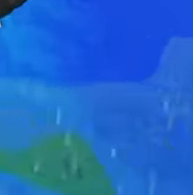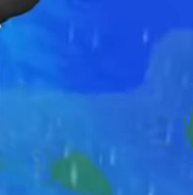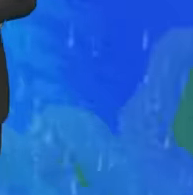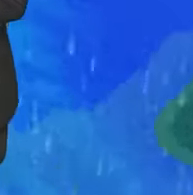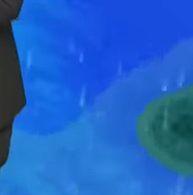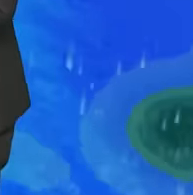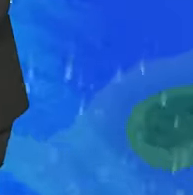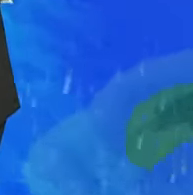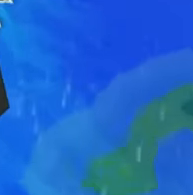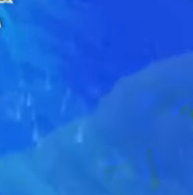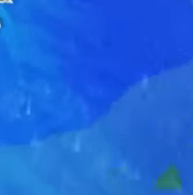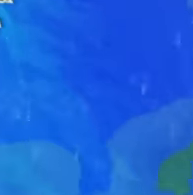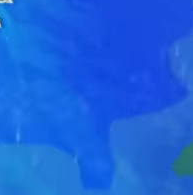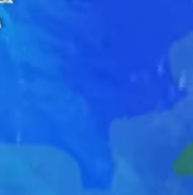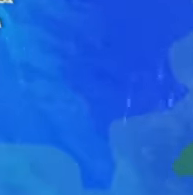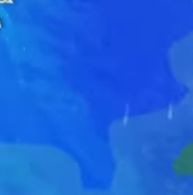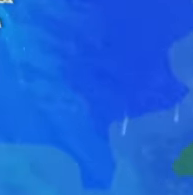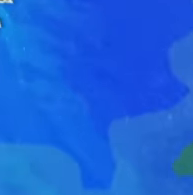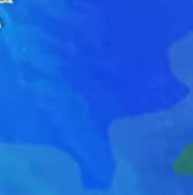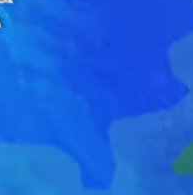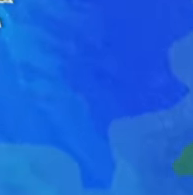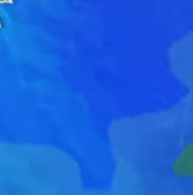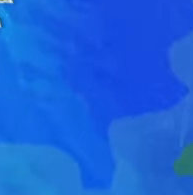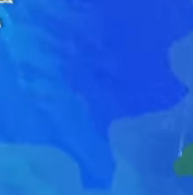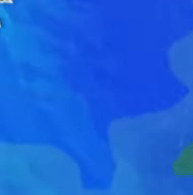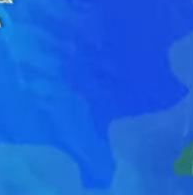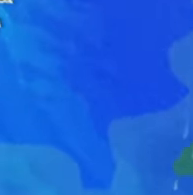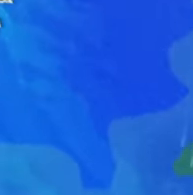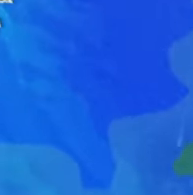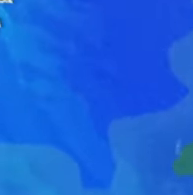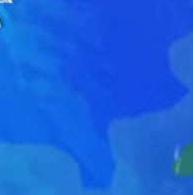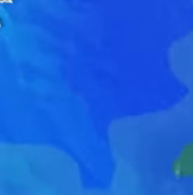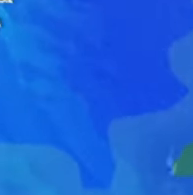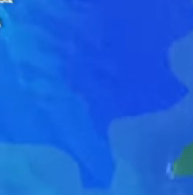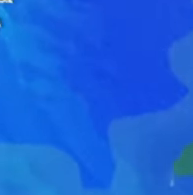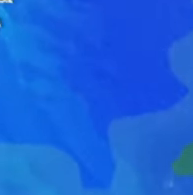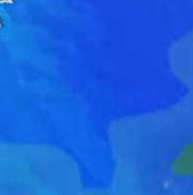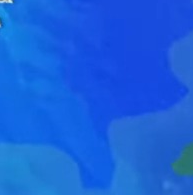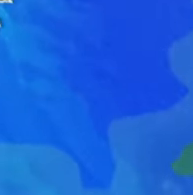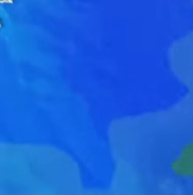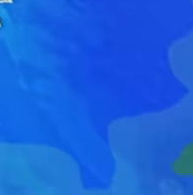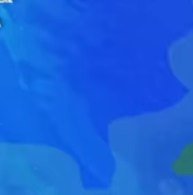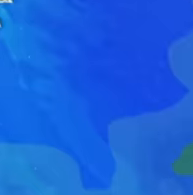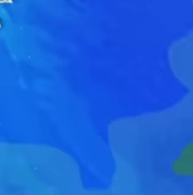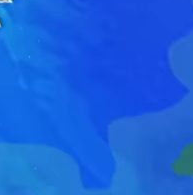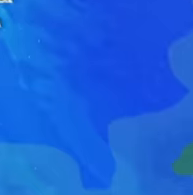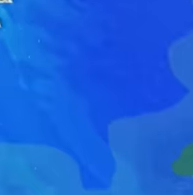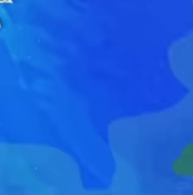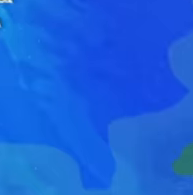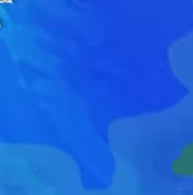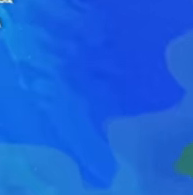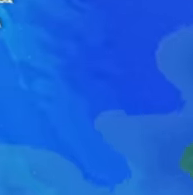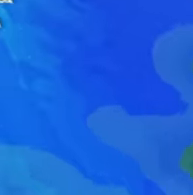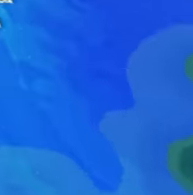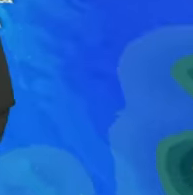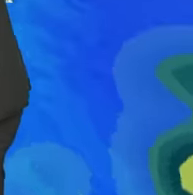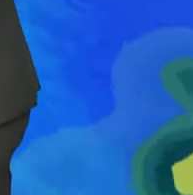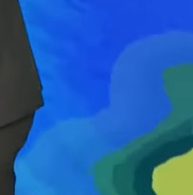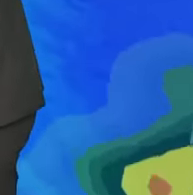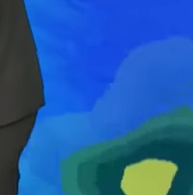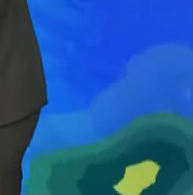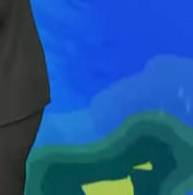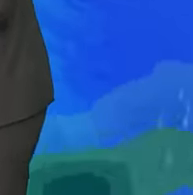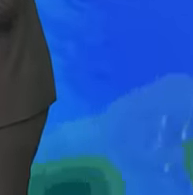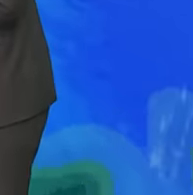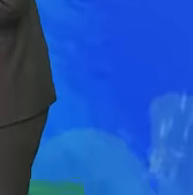bukas Biyernes sa Mindanao, dyan pa maulan mula umaga hanggang tanghali sa Basilan, Sulu at Tawi-Tawi. Sa hapon, meron mga pag-ulan